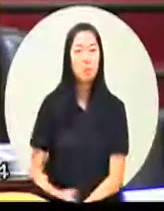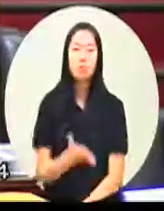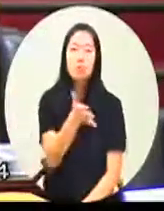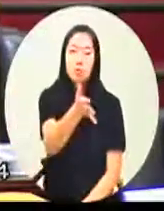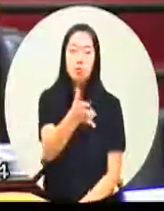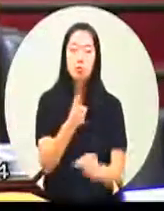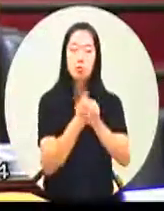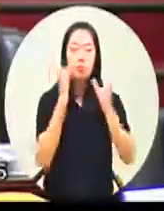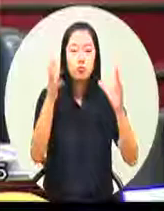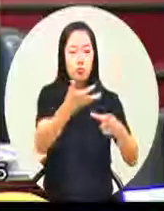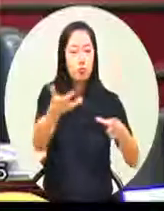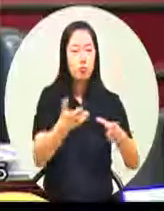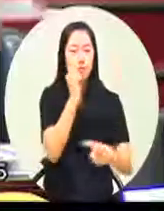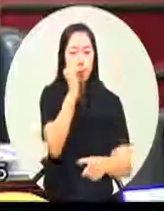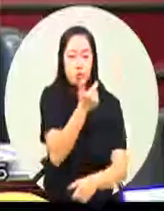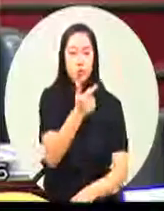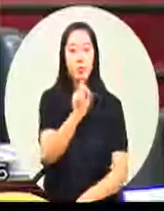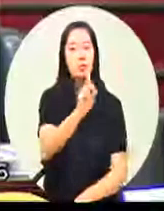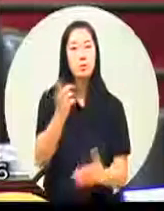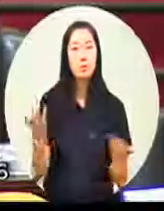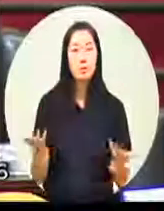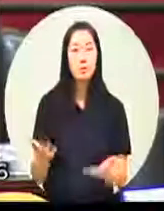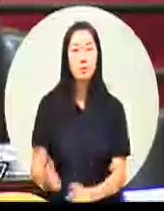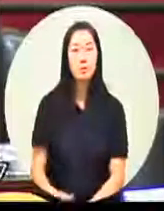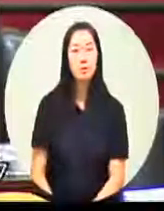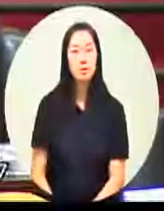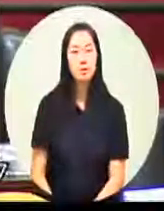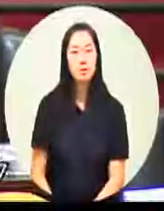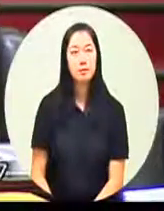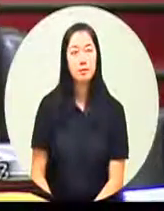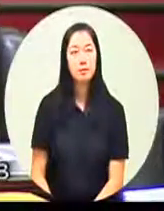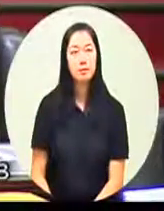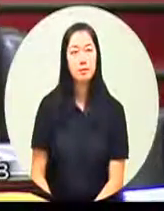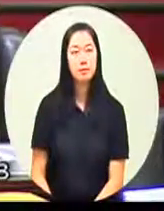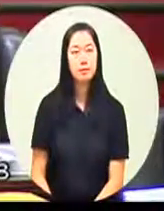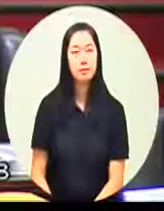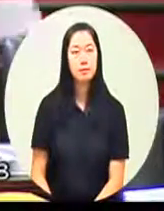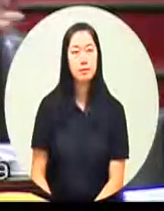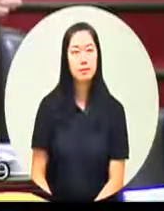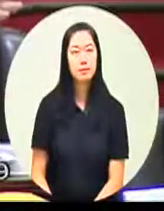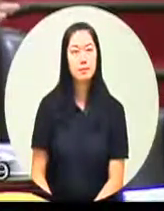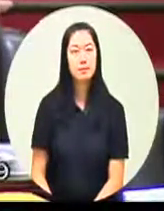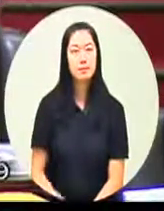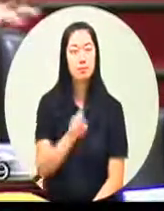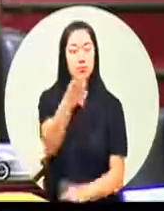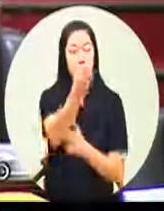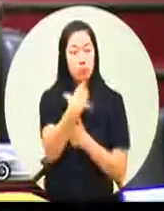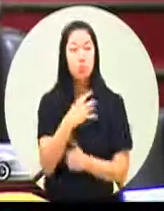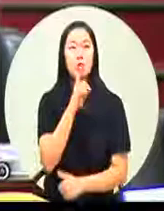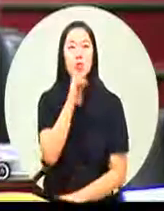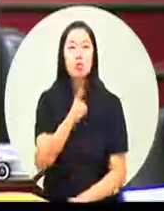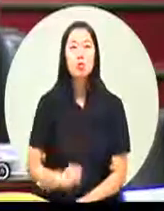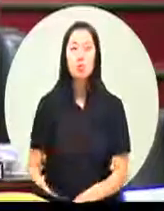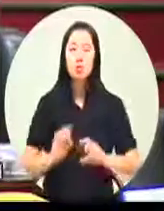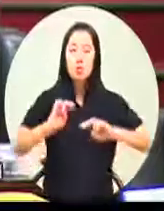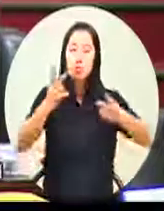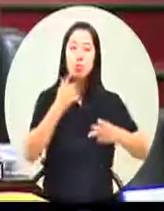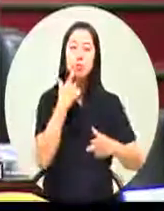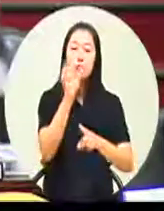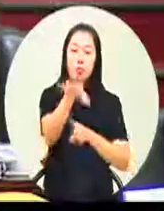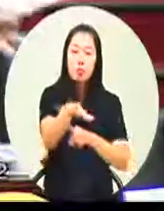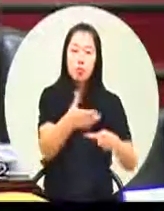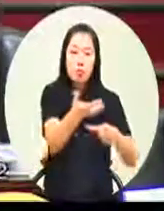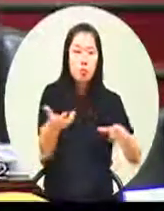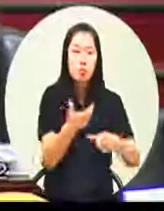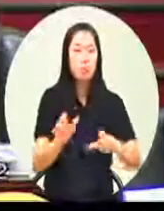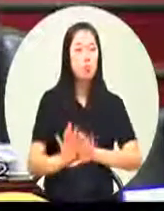地方是什么？你现在发展观光啊，对不对？你说改美浓湖之后，为了发展美浓的